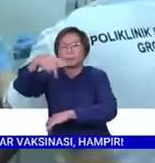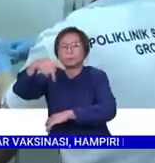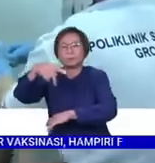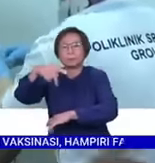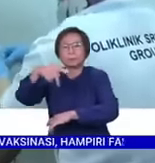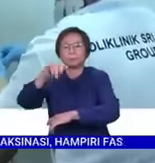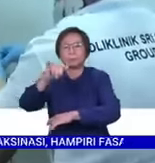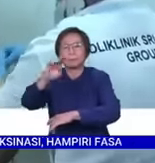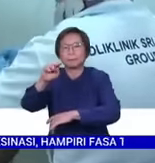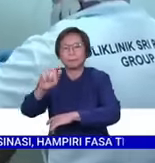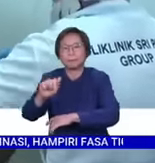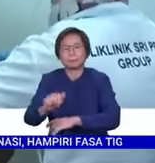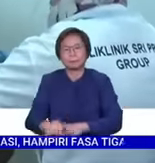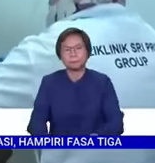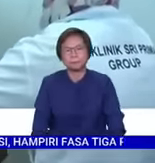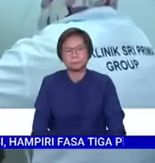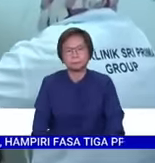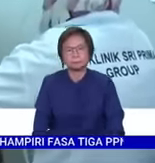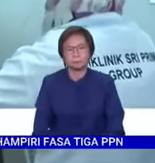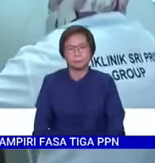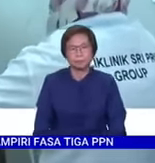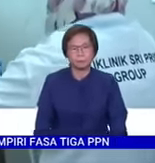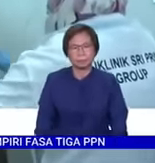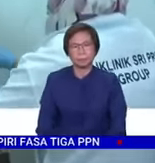jalur listrik hujan